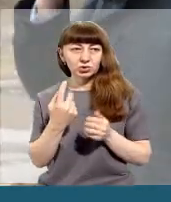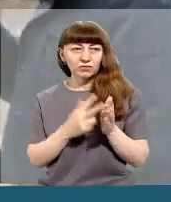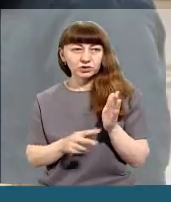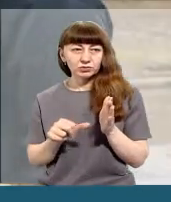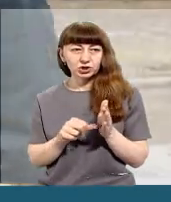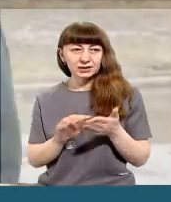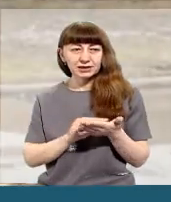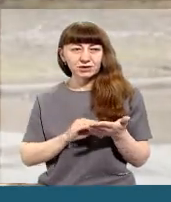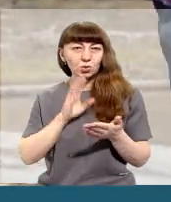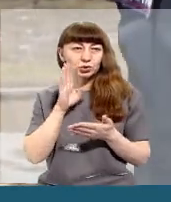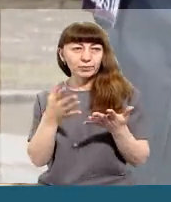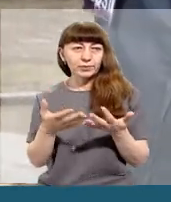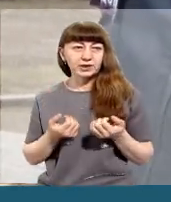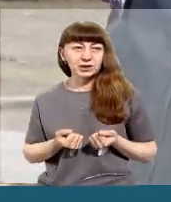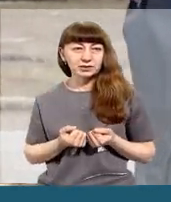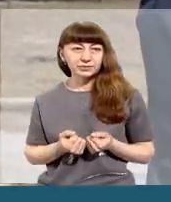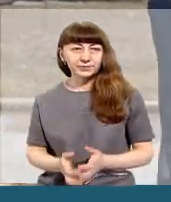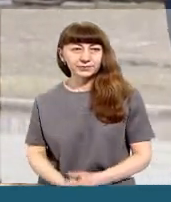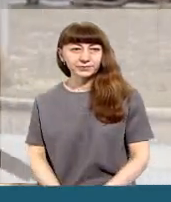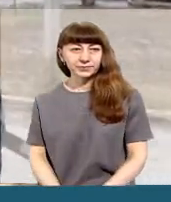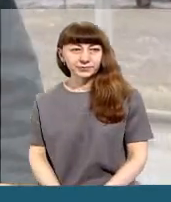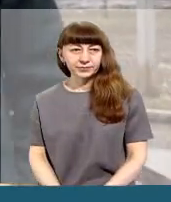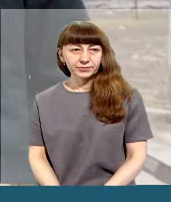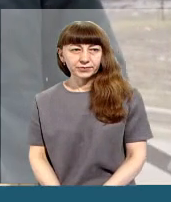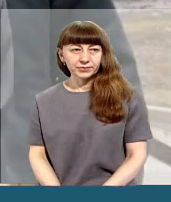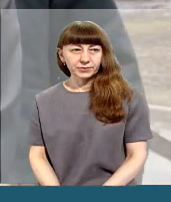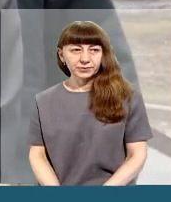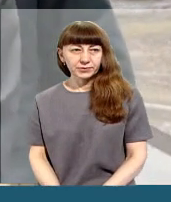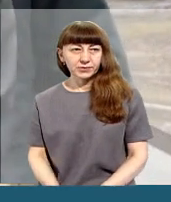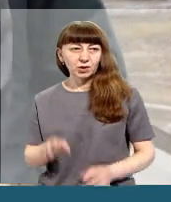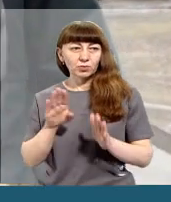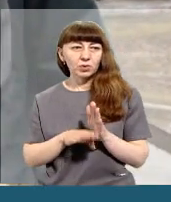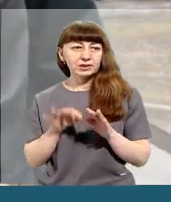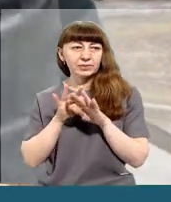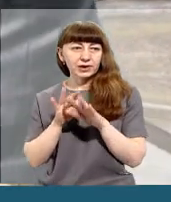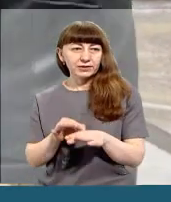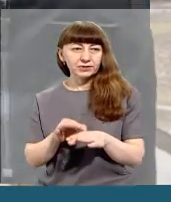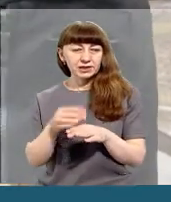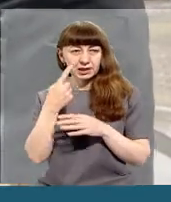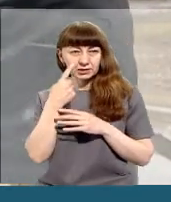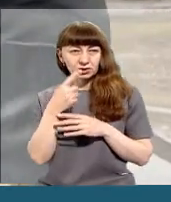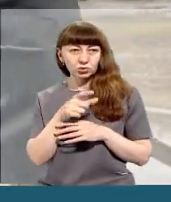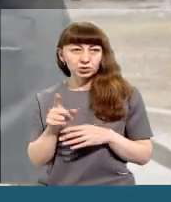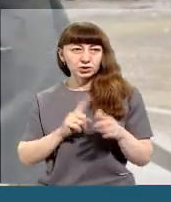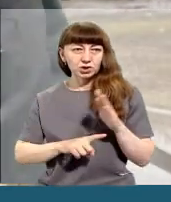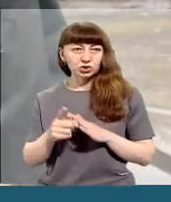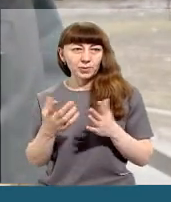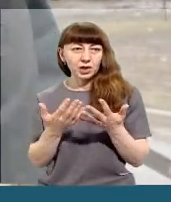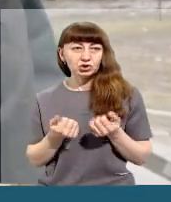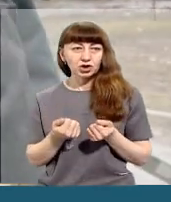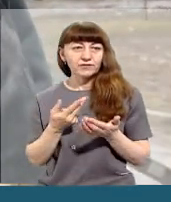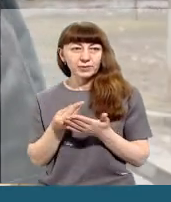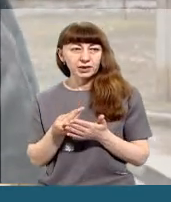заявлений приняты. Сегодня оценка уже начнет работать комиссия. Значит, после проведения оценки, заседания комиссии, люди уже начнут получать выплаты